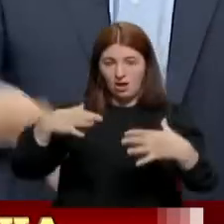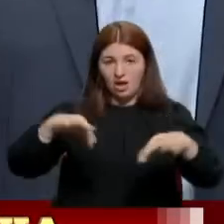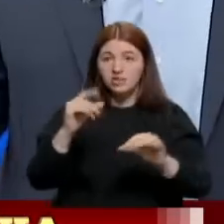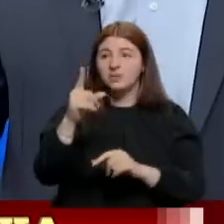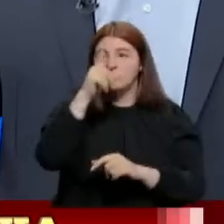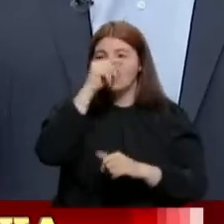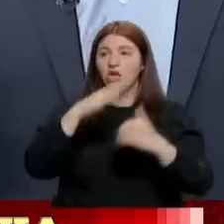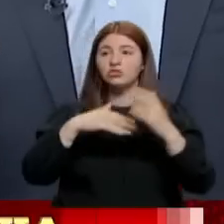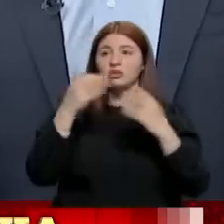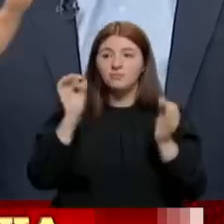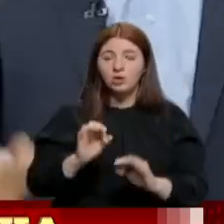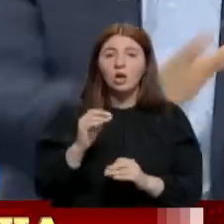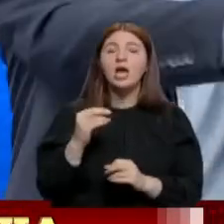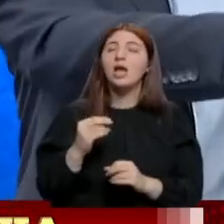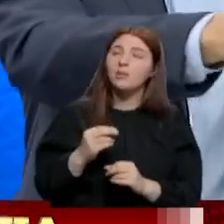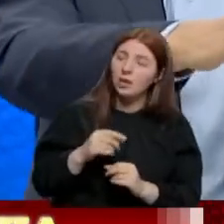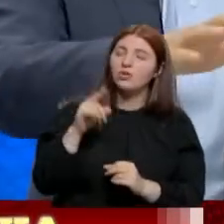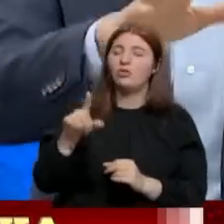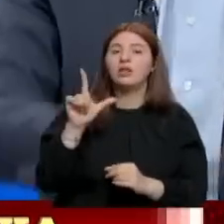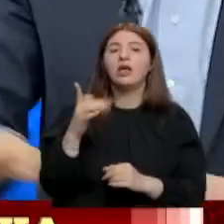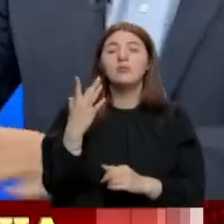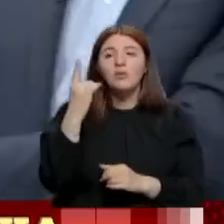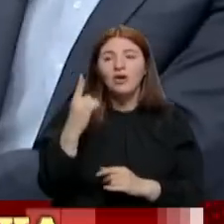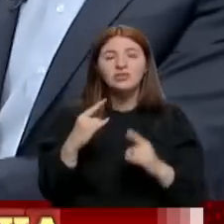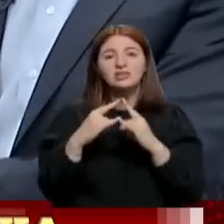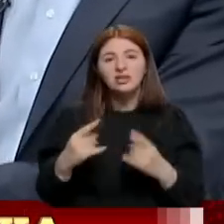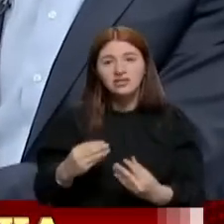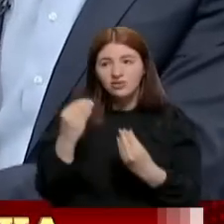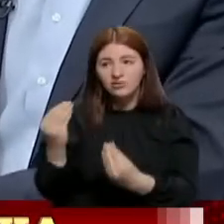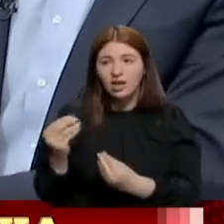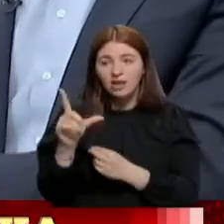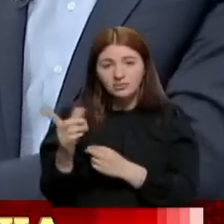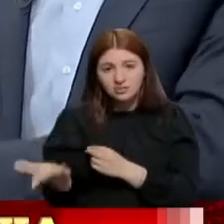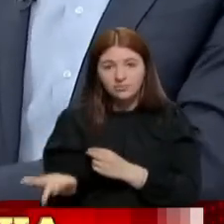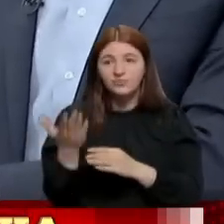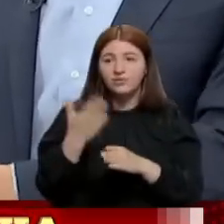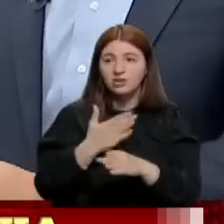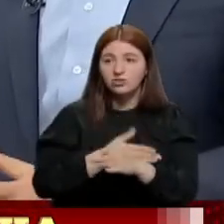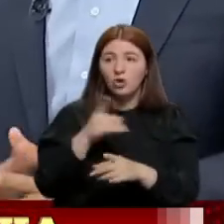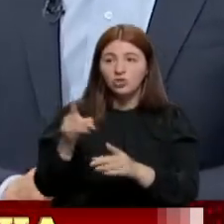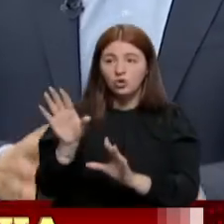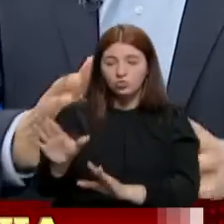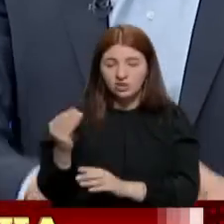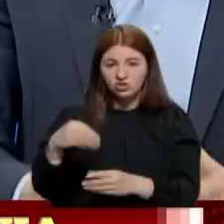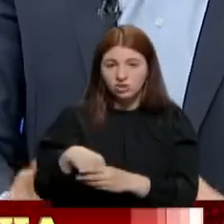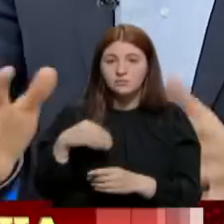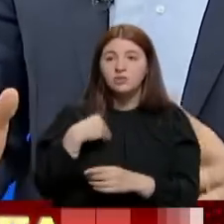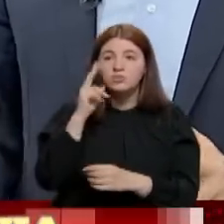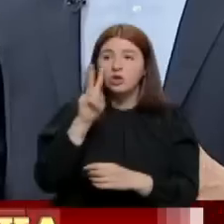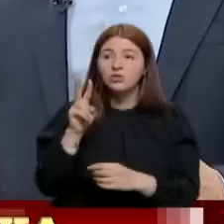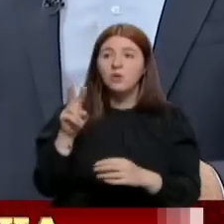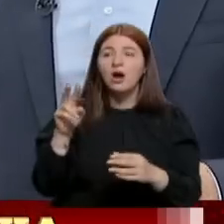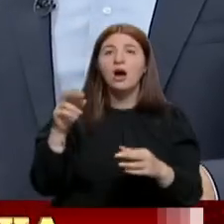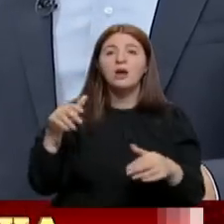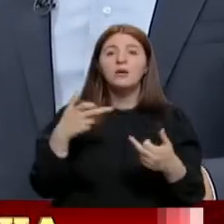1 Mart'ta inşaata başlıyoruz. Elbette o da lazım ama önce çadır sağlaman lazım yurttaşları orada tutmak için. Bizim gördüğümüz